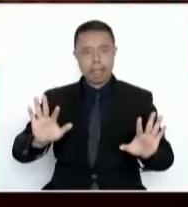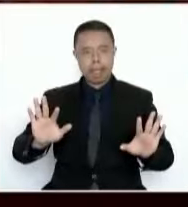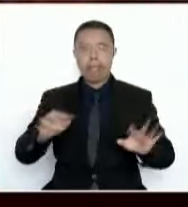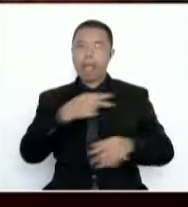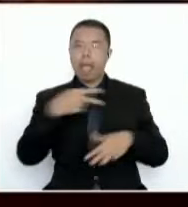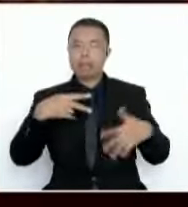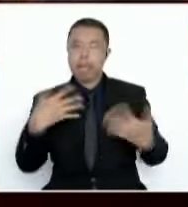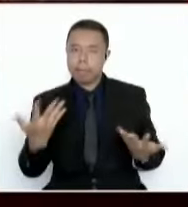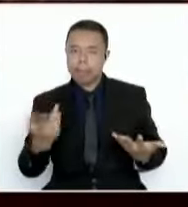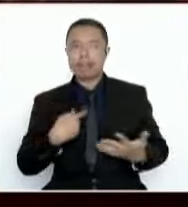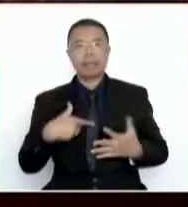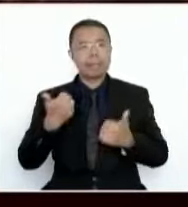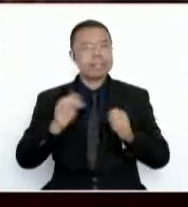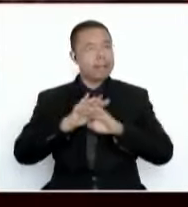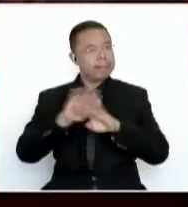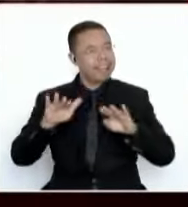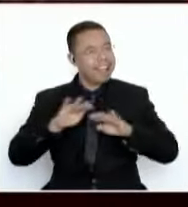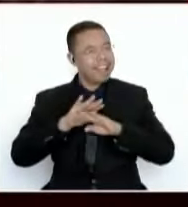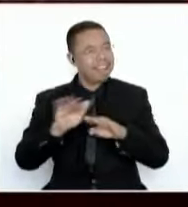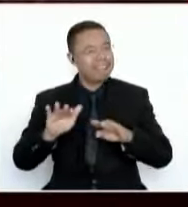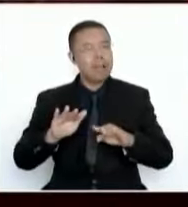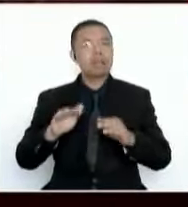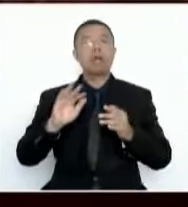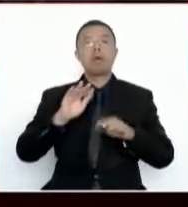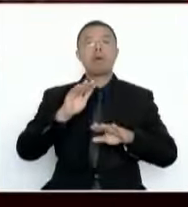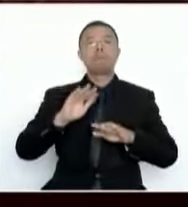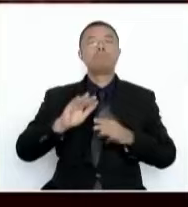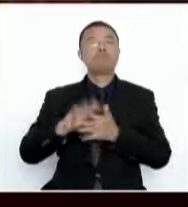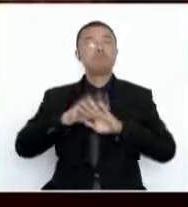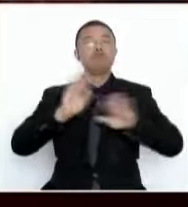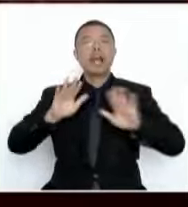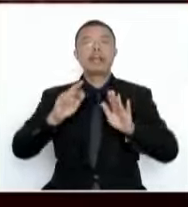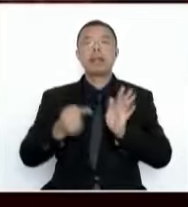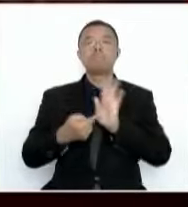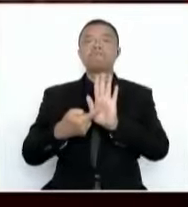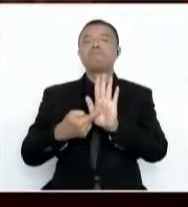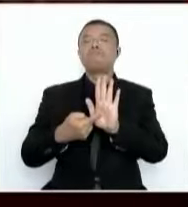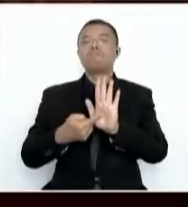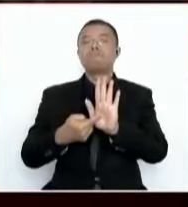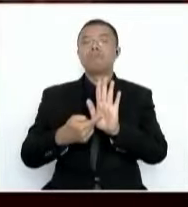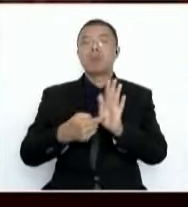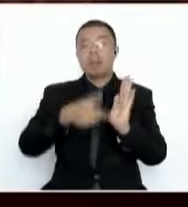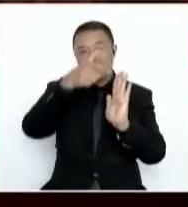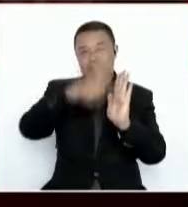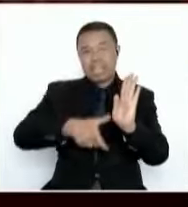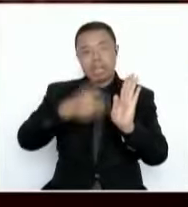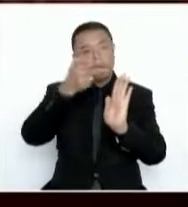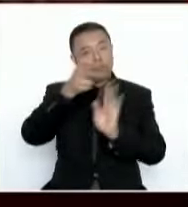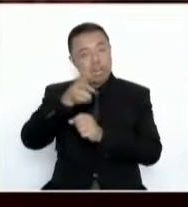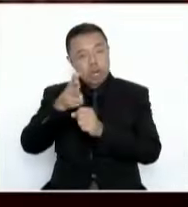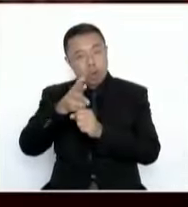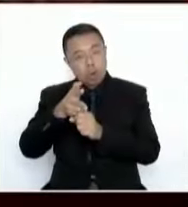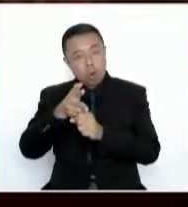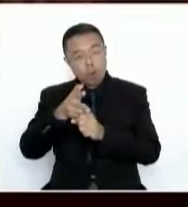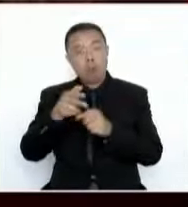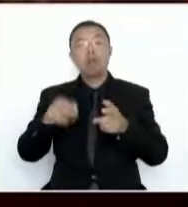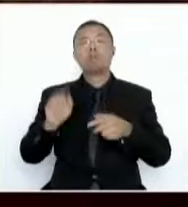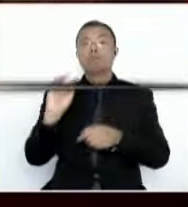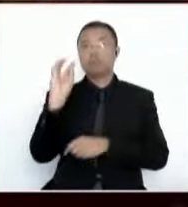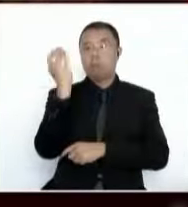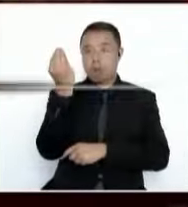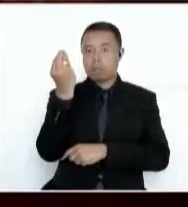Artinya kita bisa melestarikan dengan mengunggah konten-konten budaya yang ada di Jakarta kita ingin